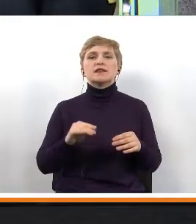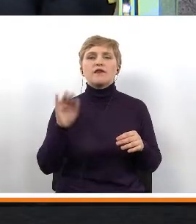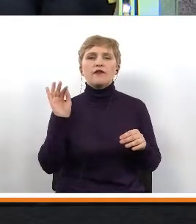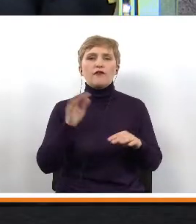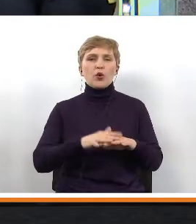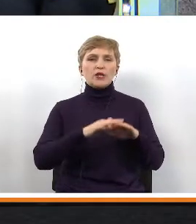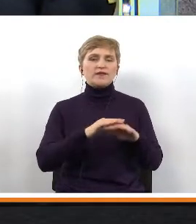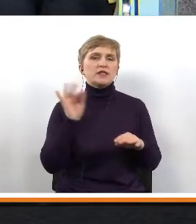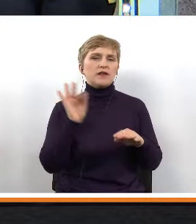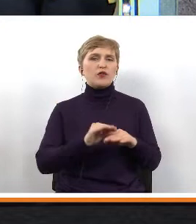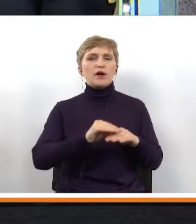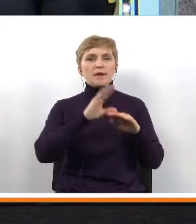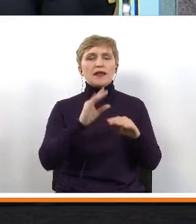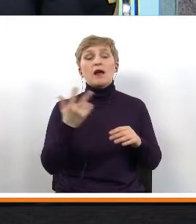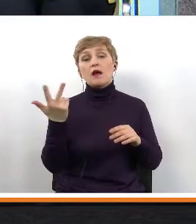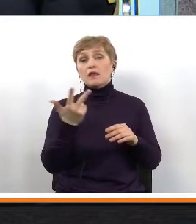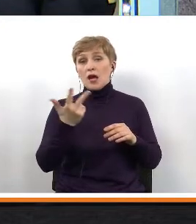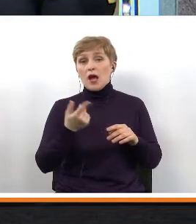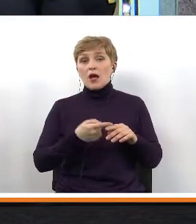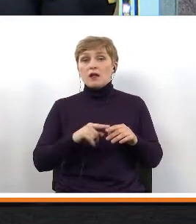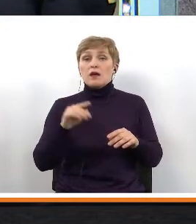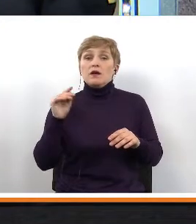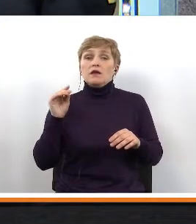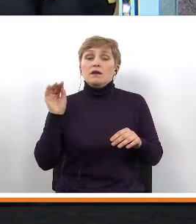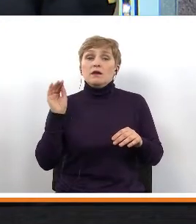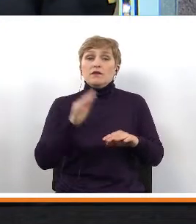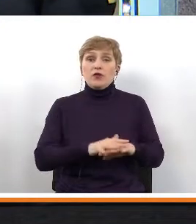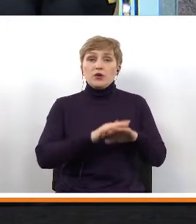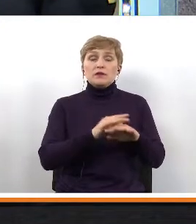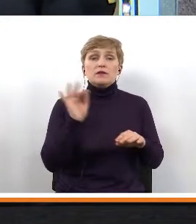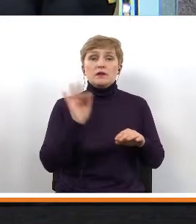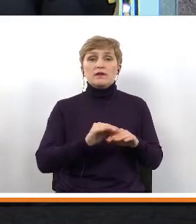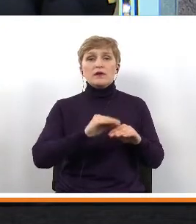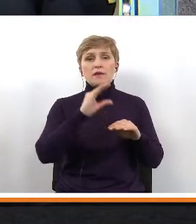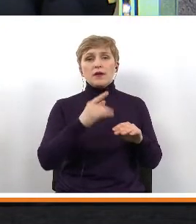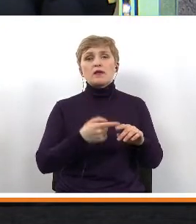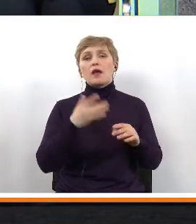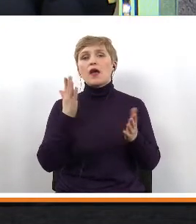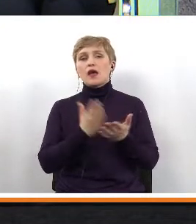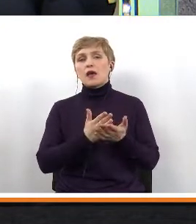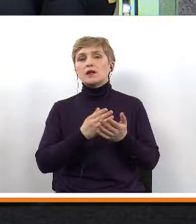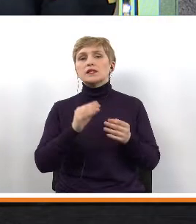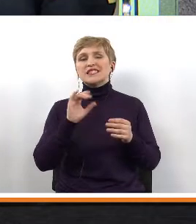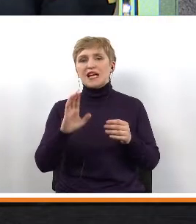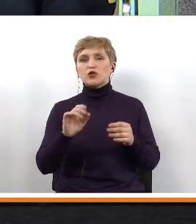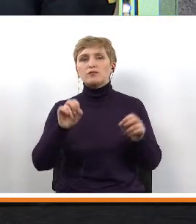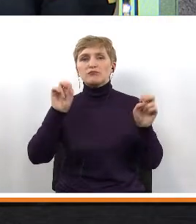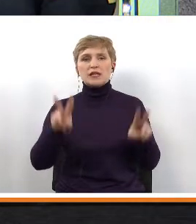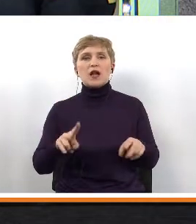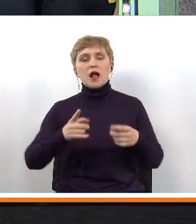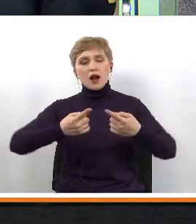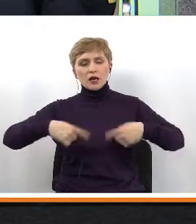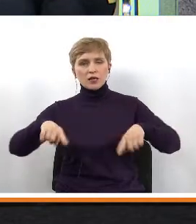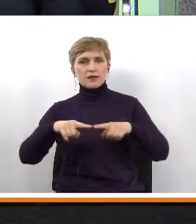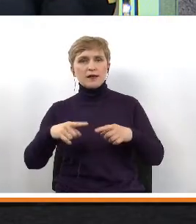Далее, третий момент, это то, что фонды целевого капитала, как мы знаем, имеют статус специальной специализированной организации и,